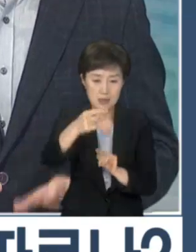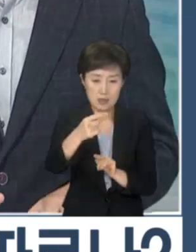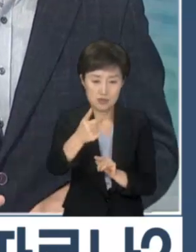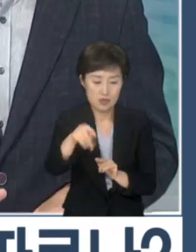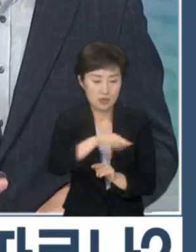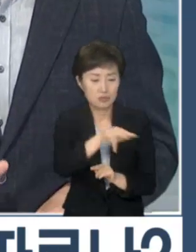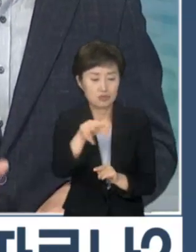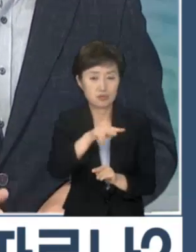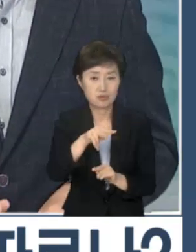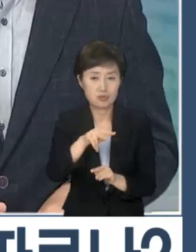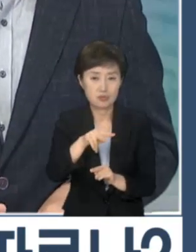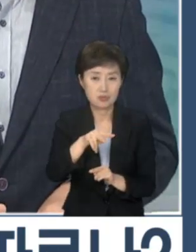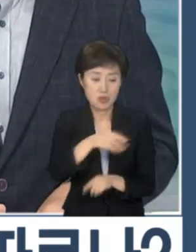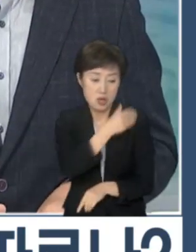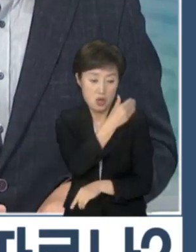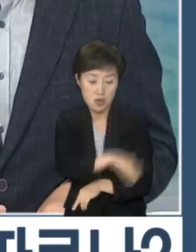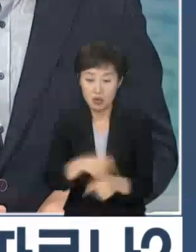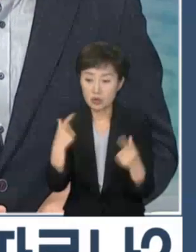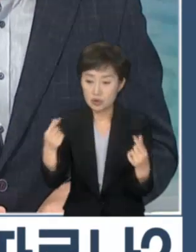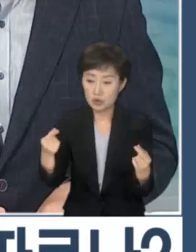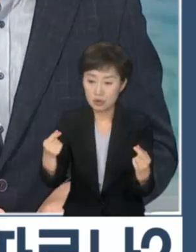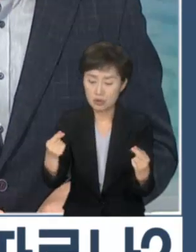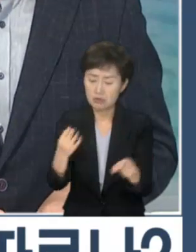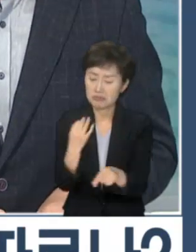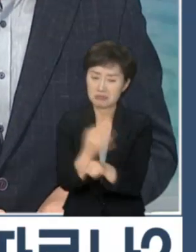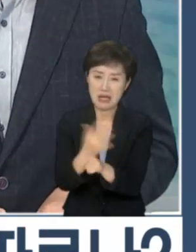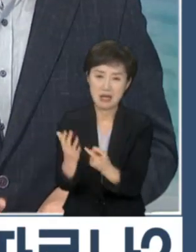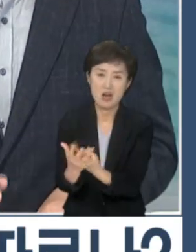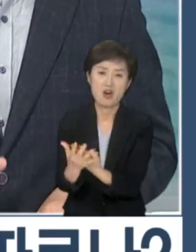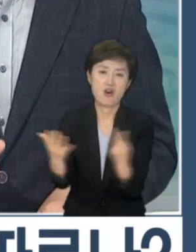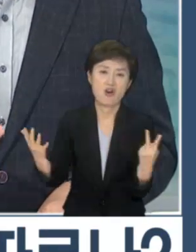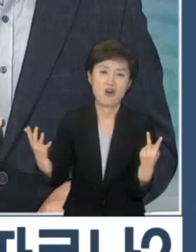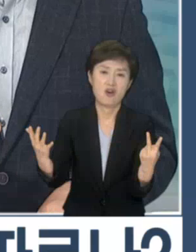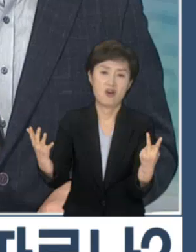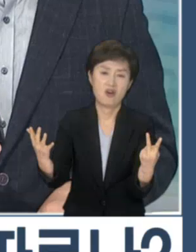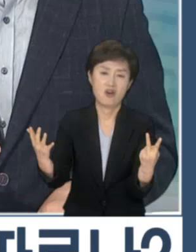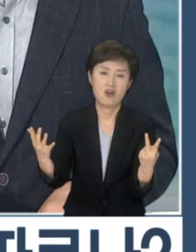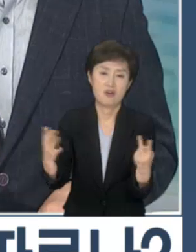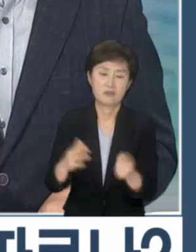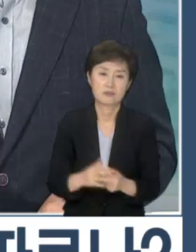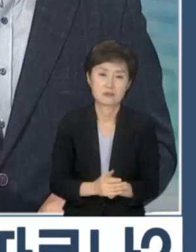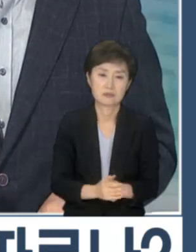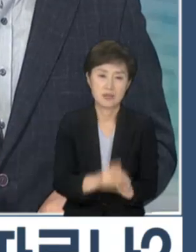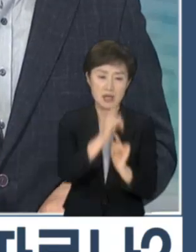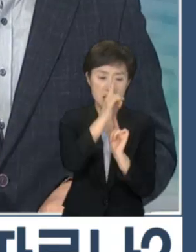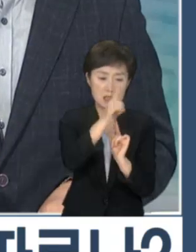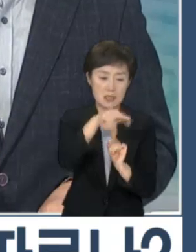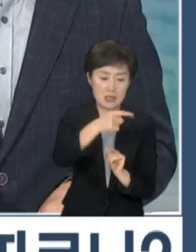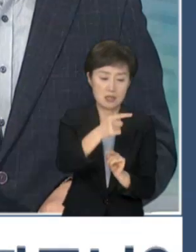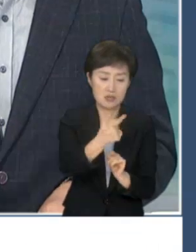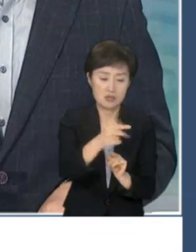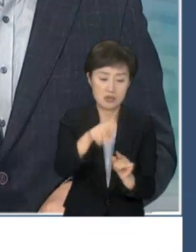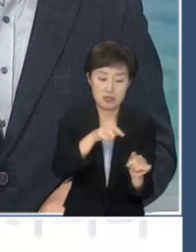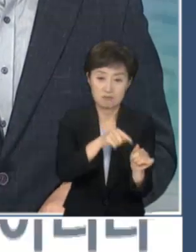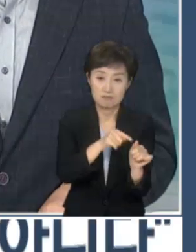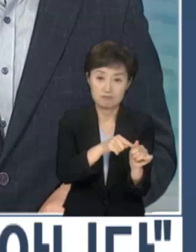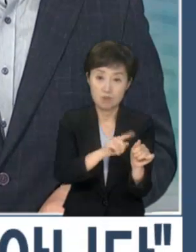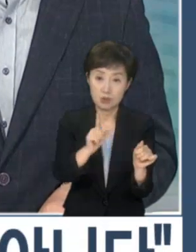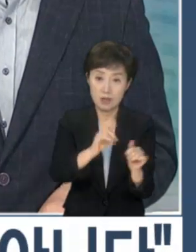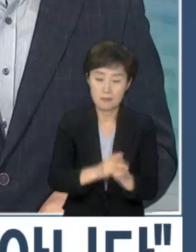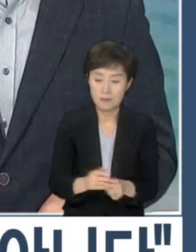정하지 않으면 결국은 따로 갈 수밖에 없다라는 것이고 이준석 대표 같은 경우에는